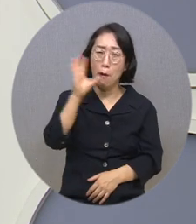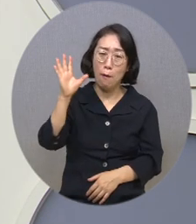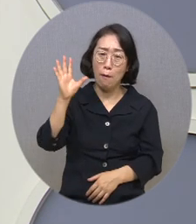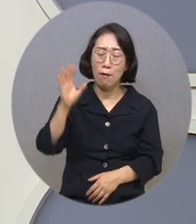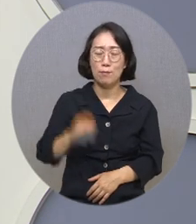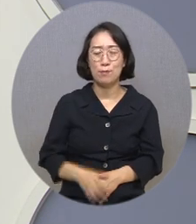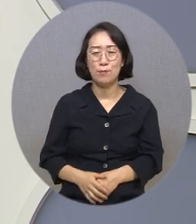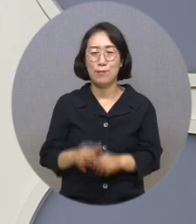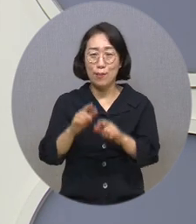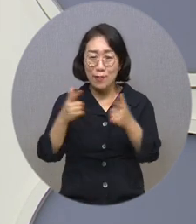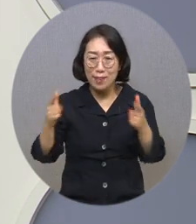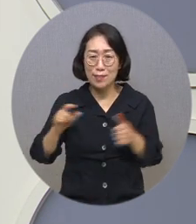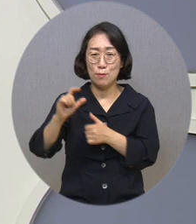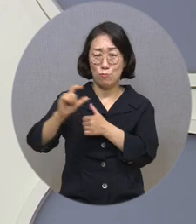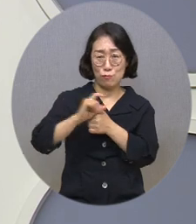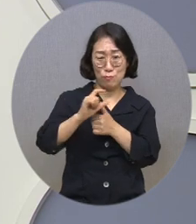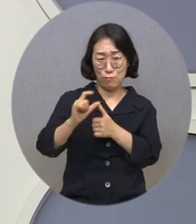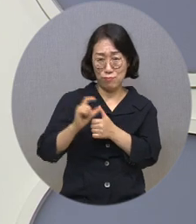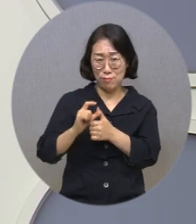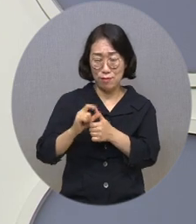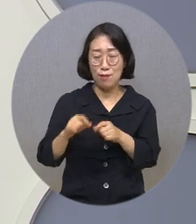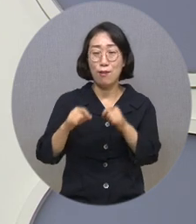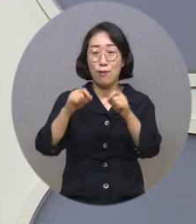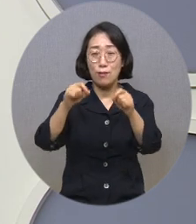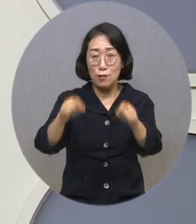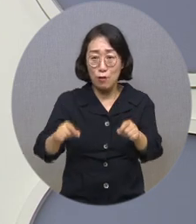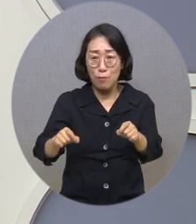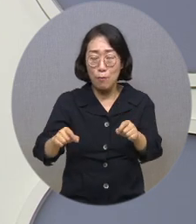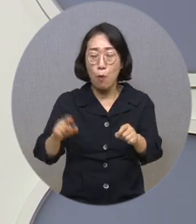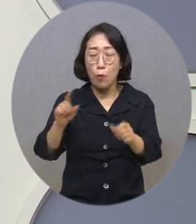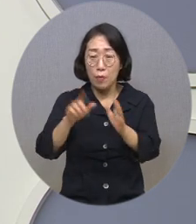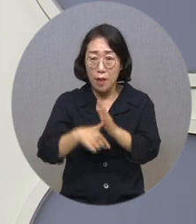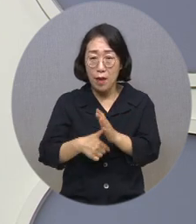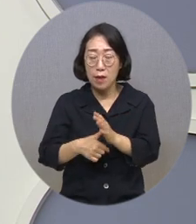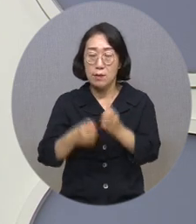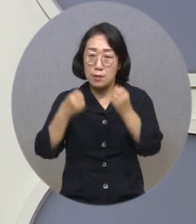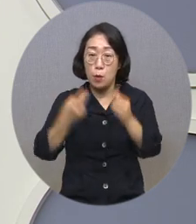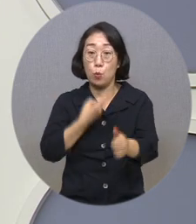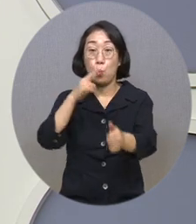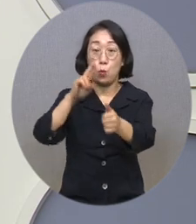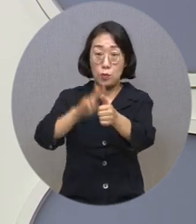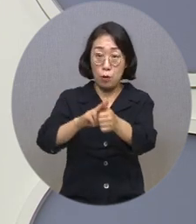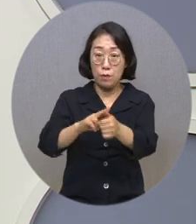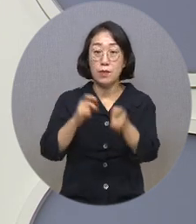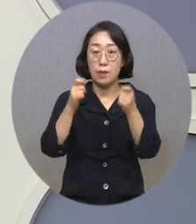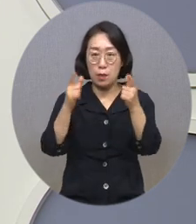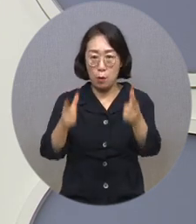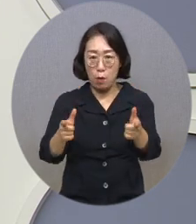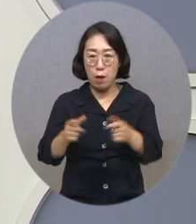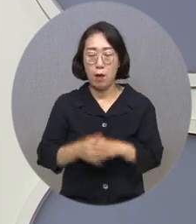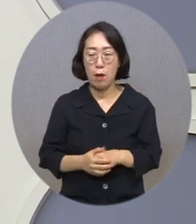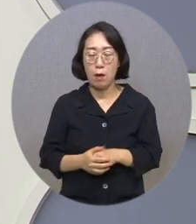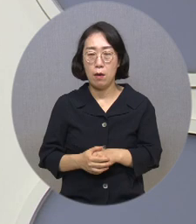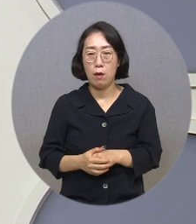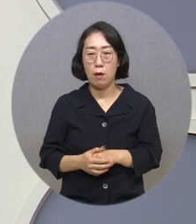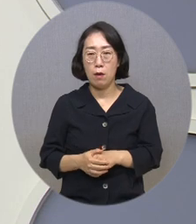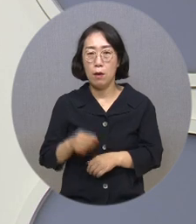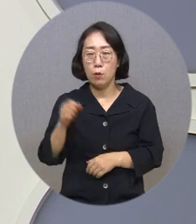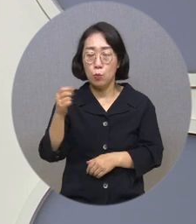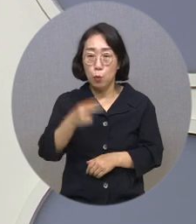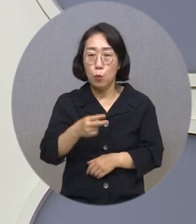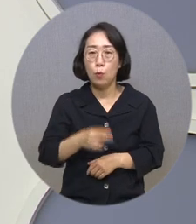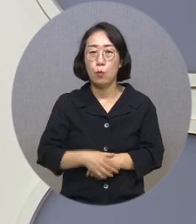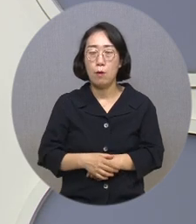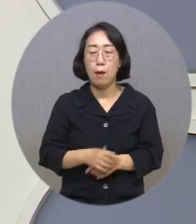참 어떻게 보면 또 행운이고 어떻게 보면 그렇죠. 도전할 수 있는 네. 또 이 프로 자체부터